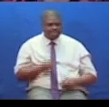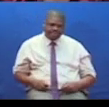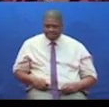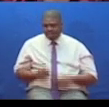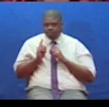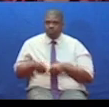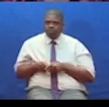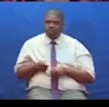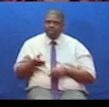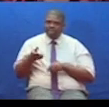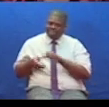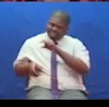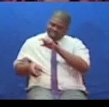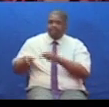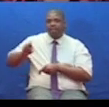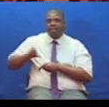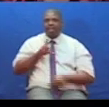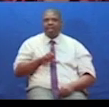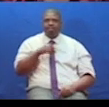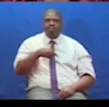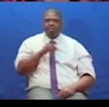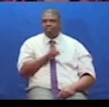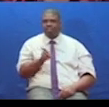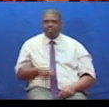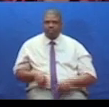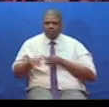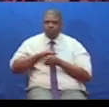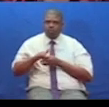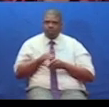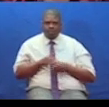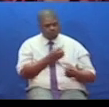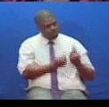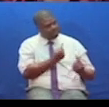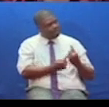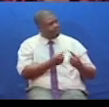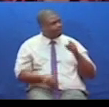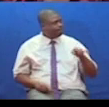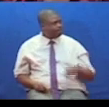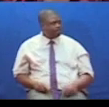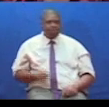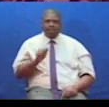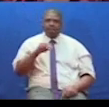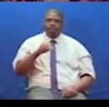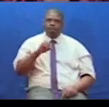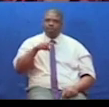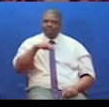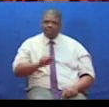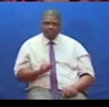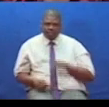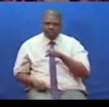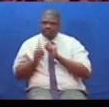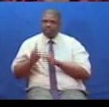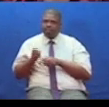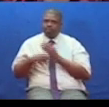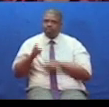tutakuwa na kemikali kama LPG, gesi mnayotumia kupikia, ammonia ambayo yuko